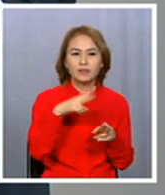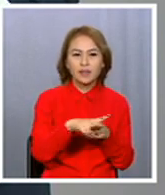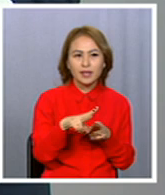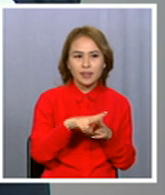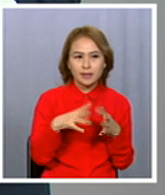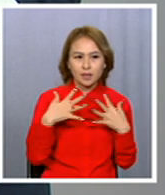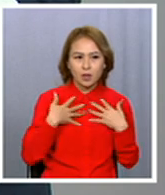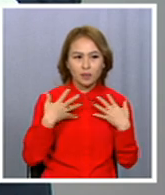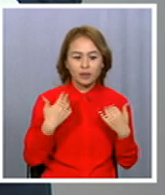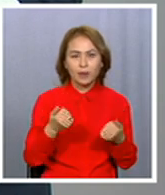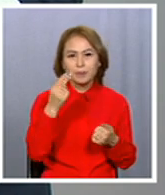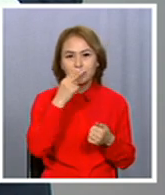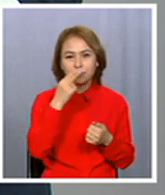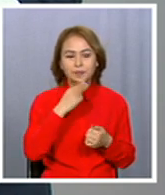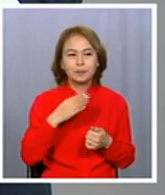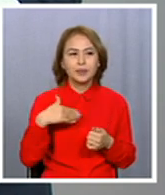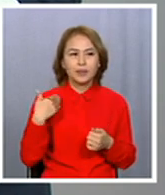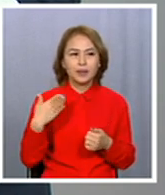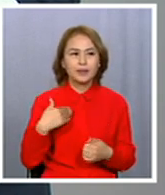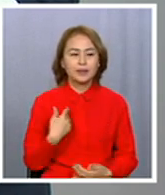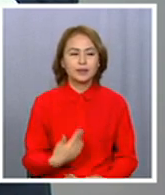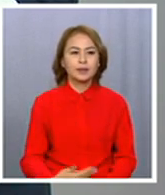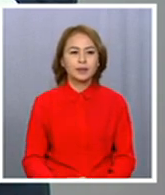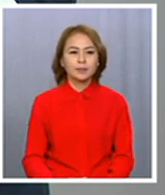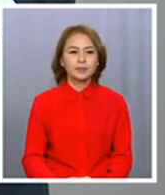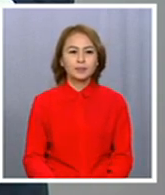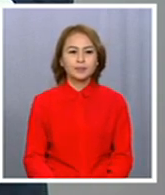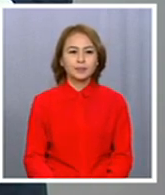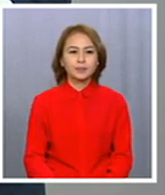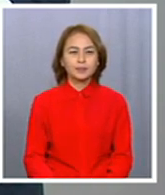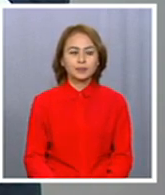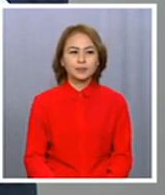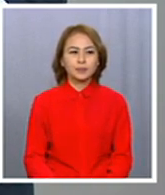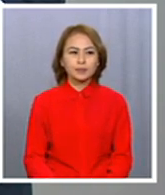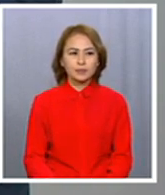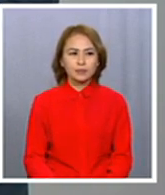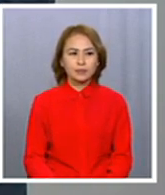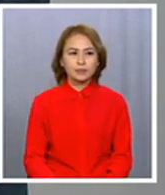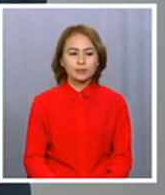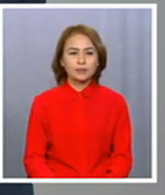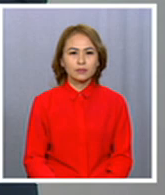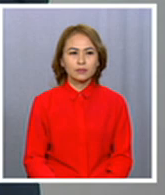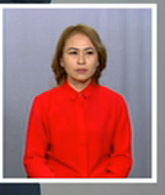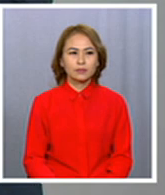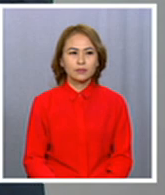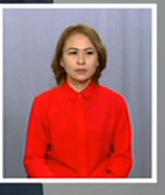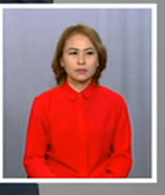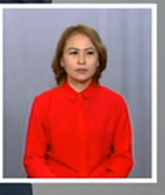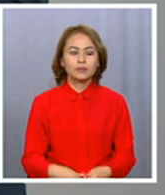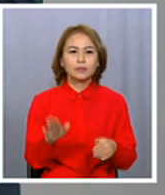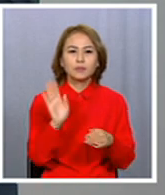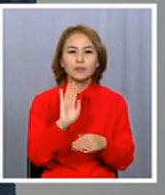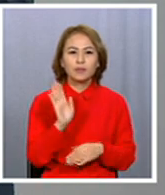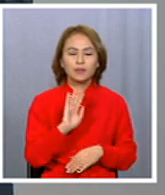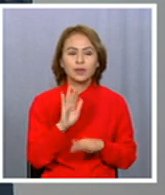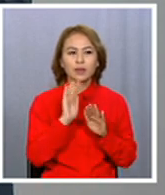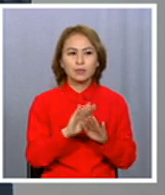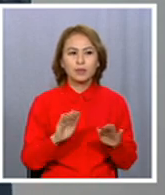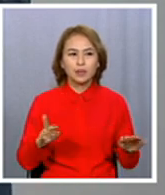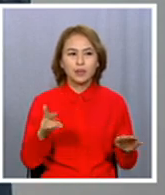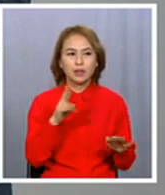здоровья продукты питания. Итак, что же нам пишет Робик? «Привет, ребята!